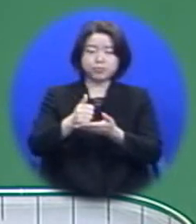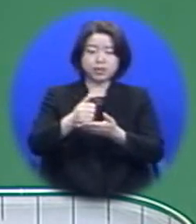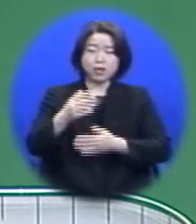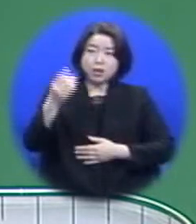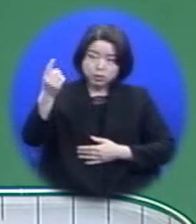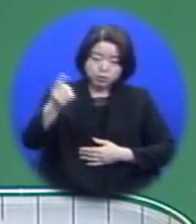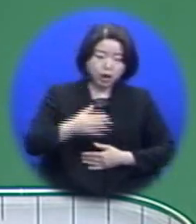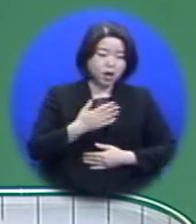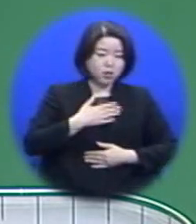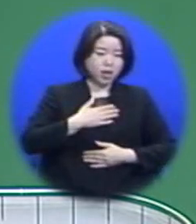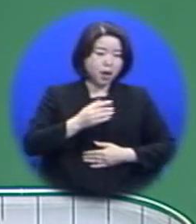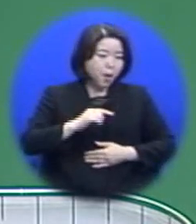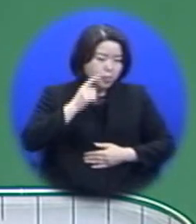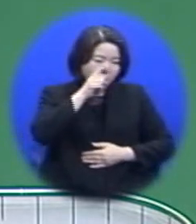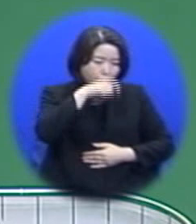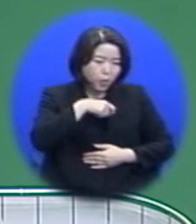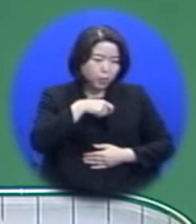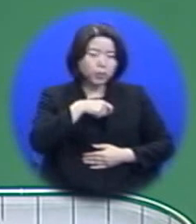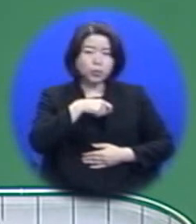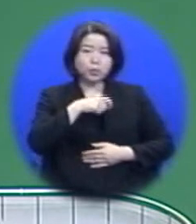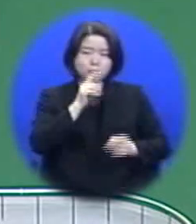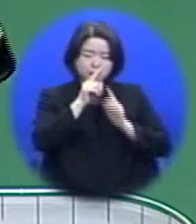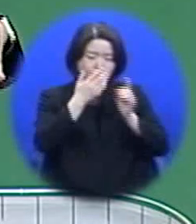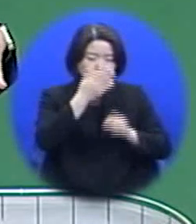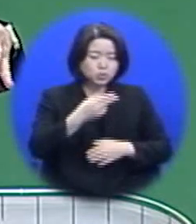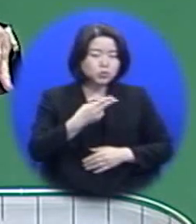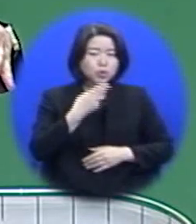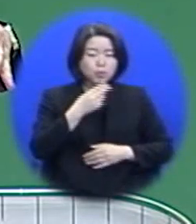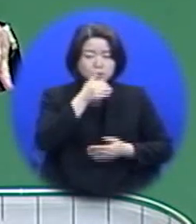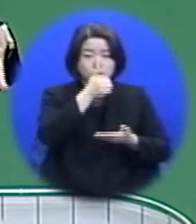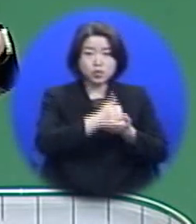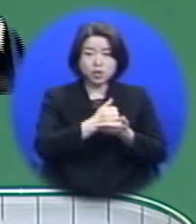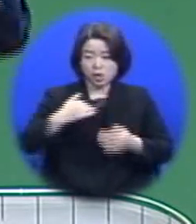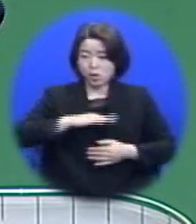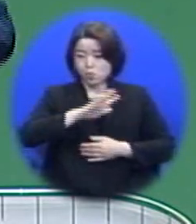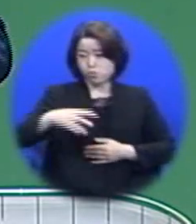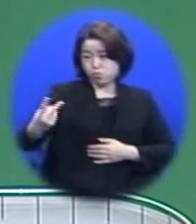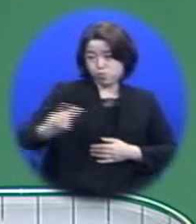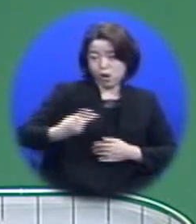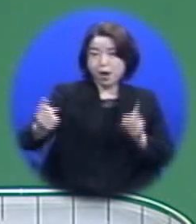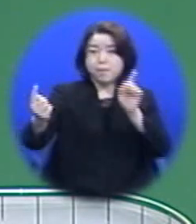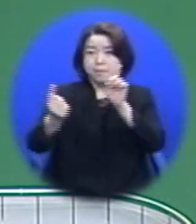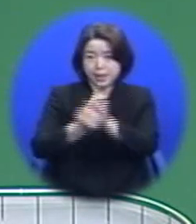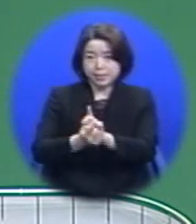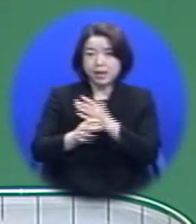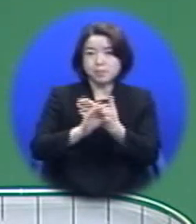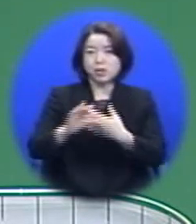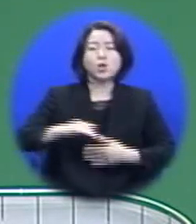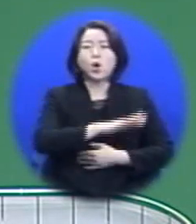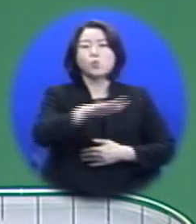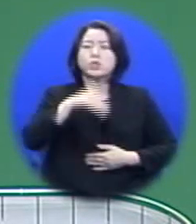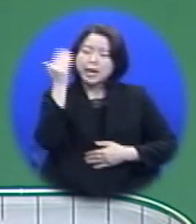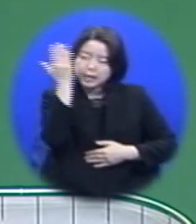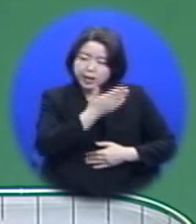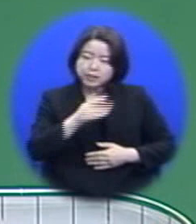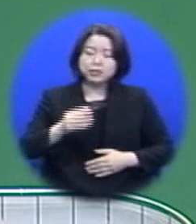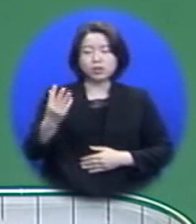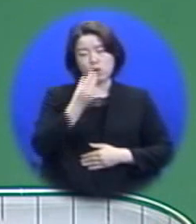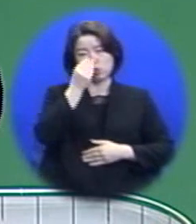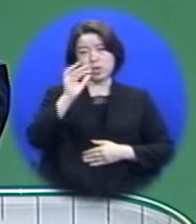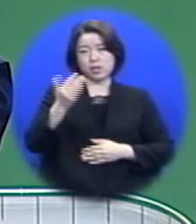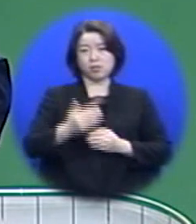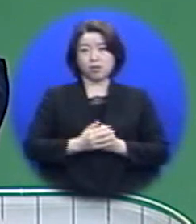더러운 우리가 만나면 우리가 깨끗해집니다 우리가 거룩해